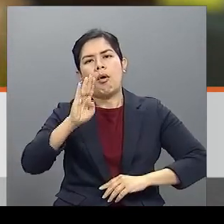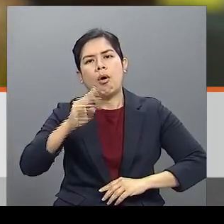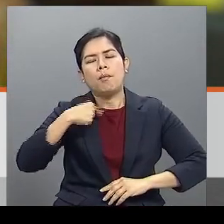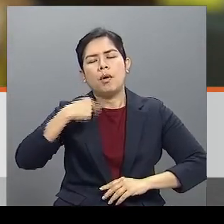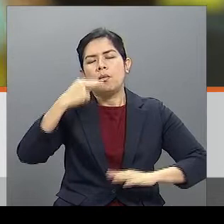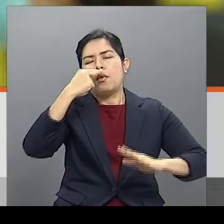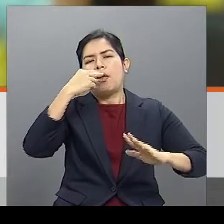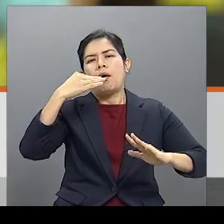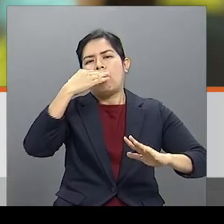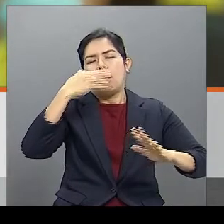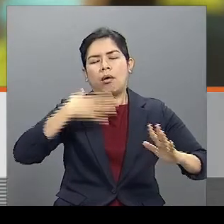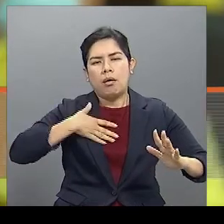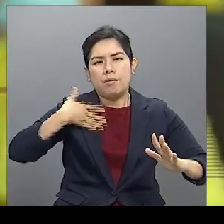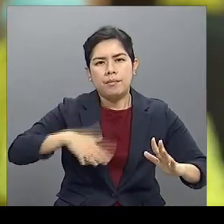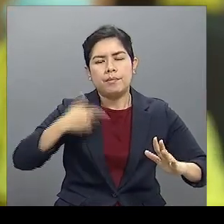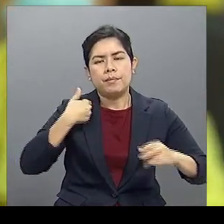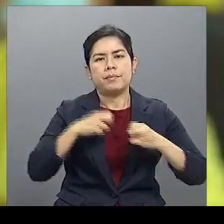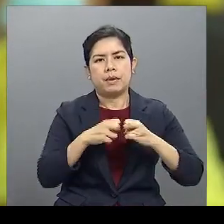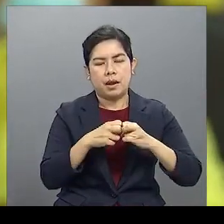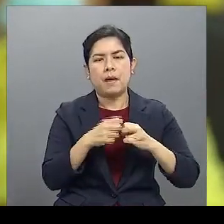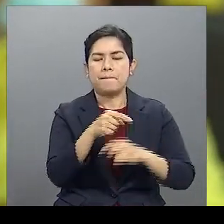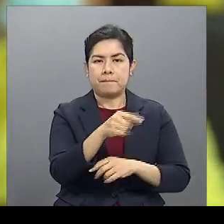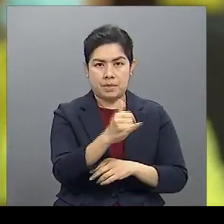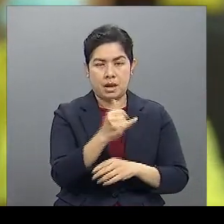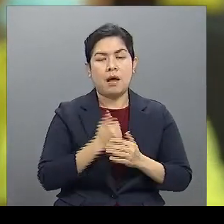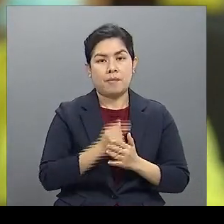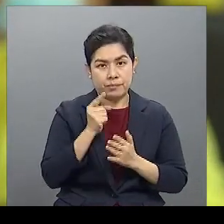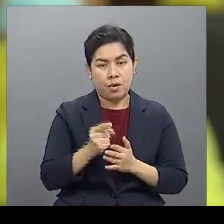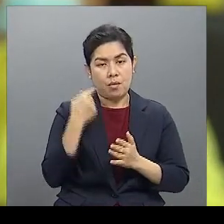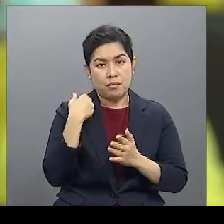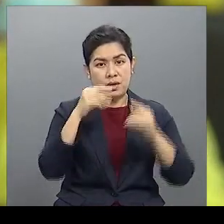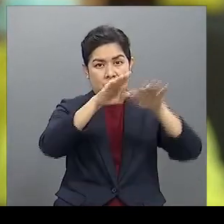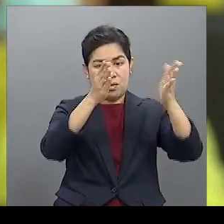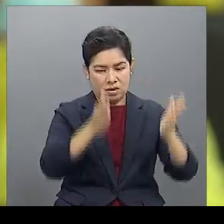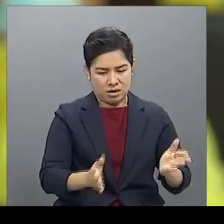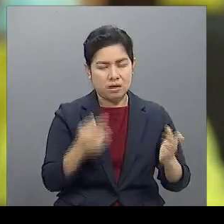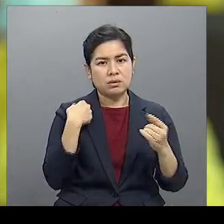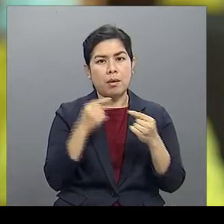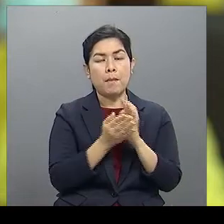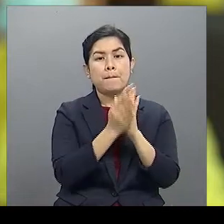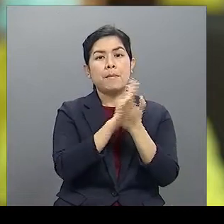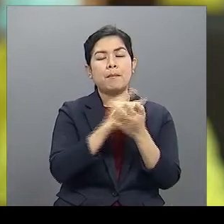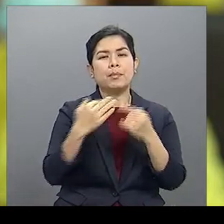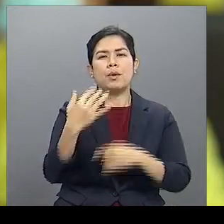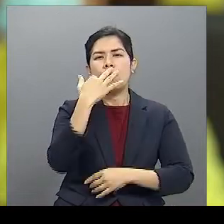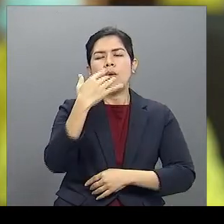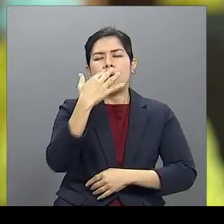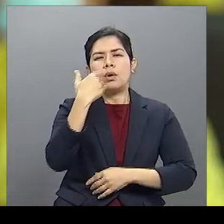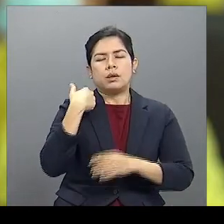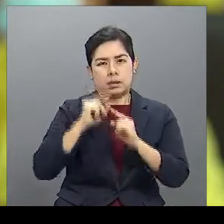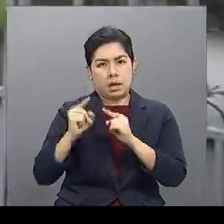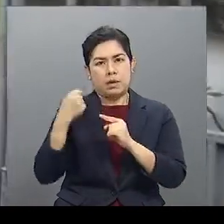แล้วอันนั้นอาจจะต้องมีเครื่องฟอกอากาศให้และอยู่ในห้องที่มีระบบอากาศที่สะอาดขึ้นนะครับ